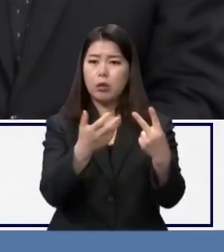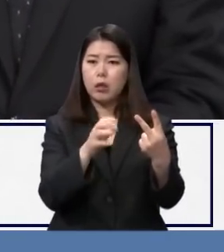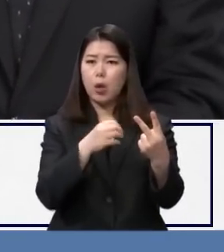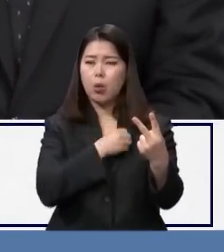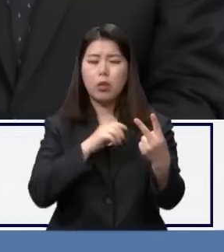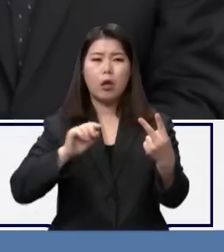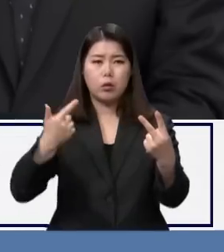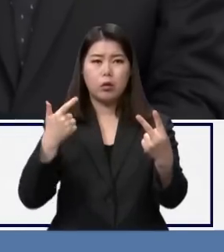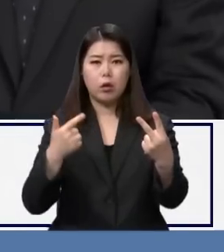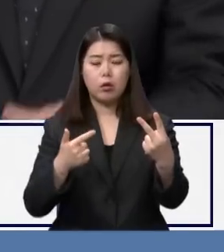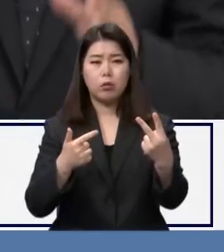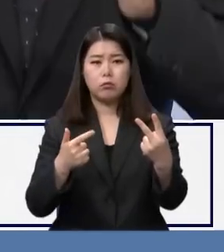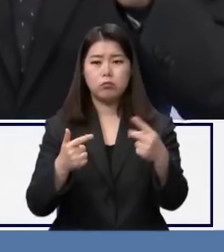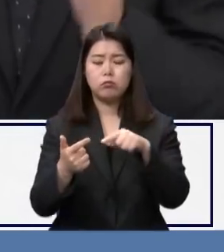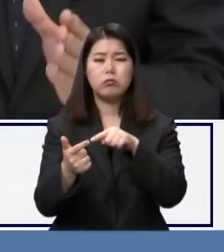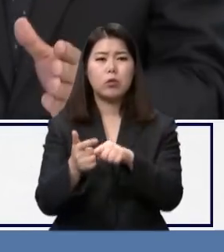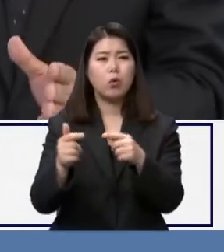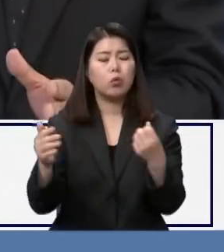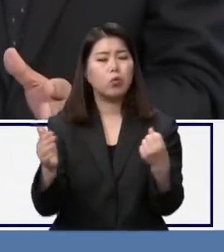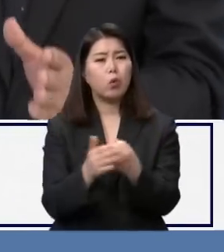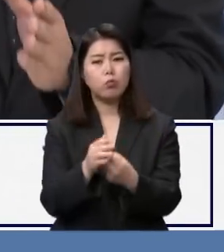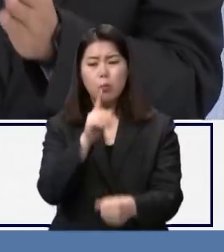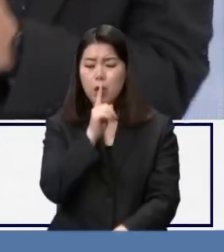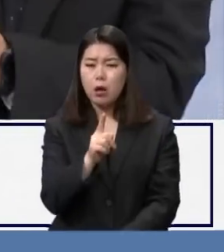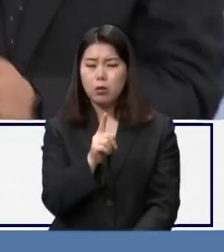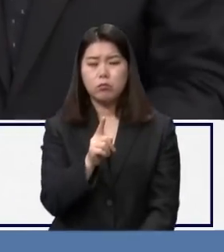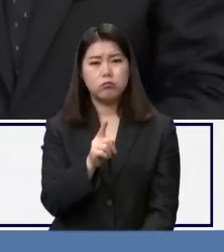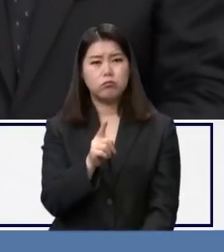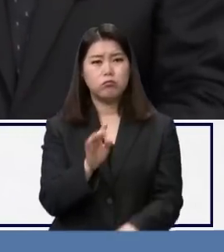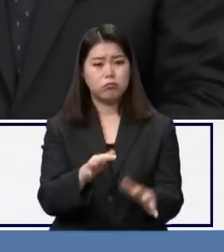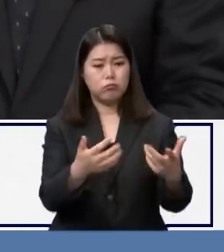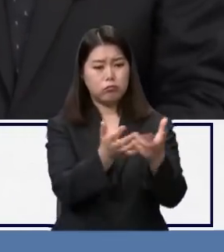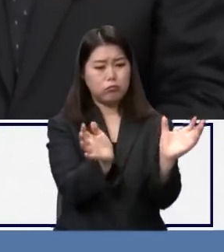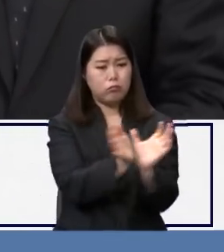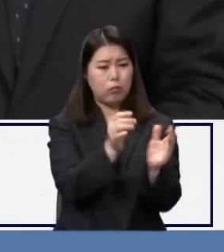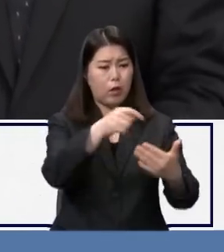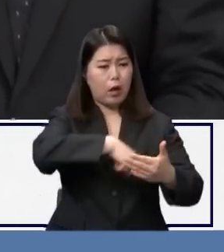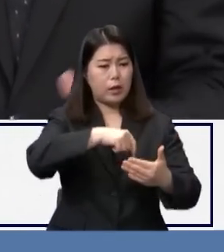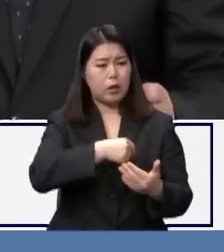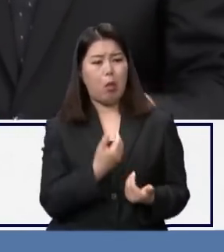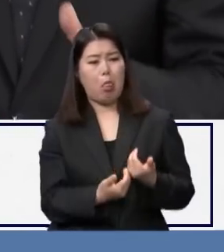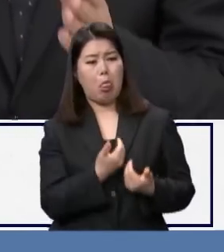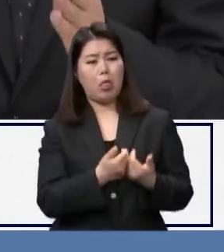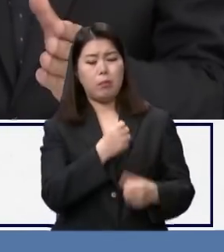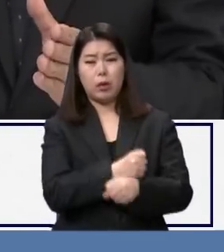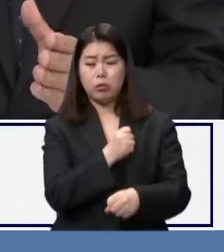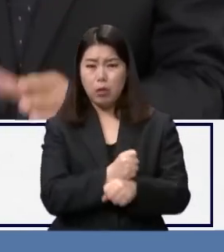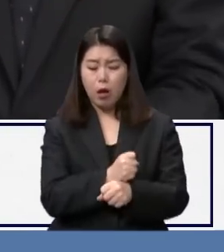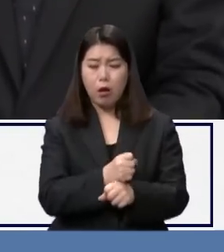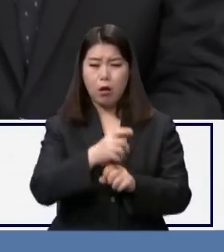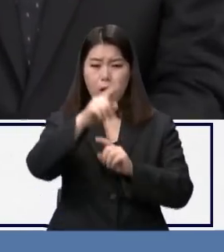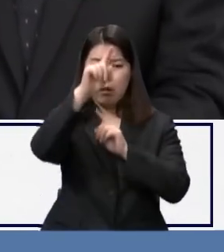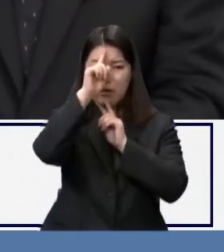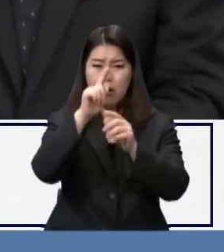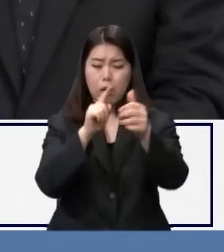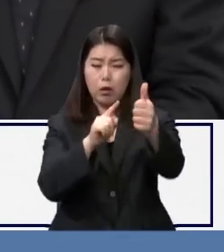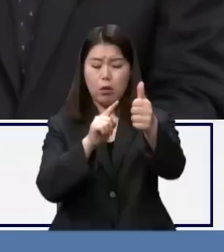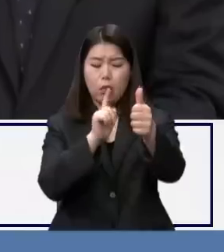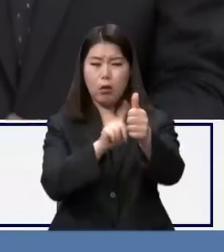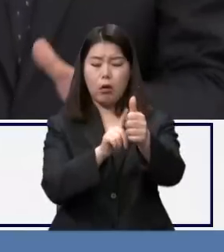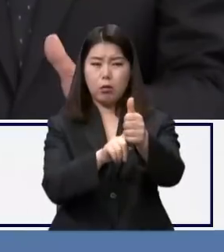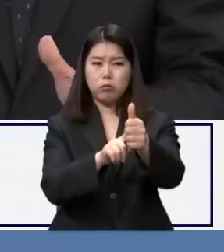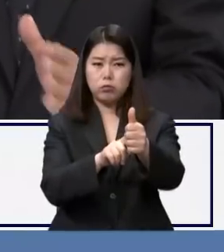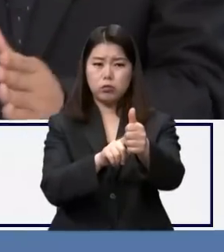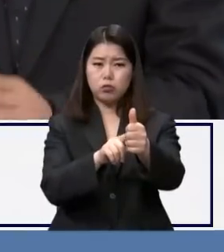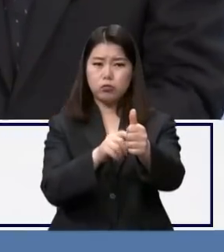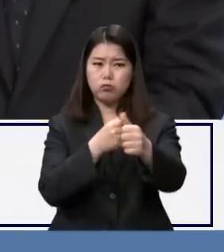말을 근거로 해서 얘기한 것은 그것은 우리를 이간질하는 것이다라고 해서 오히려 이원욱 의원에 대한 선전포고가